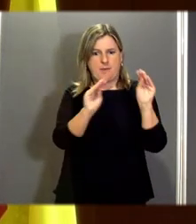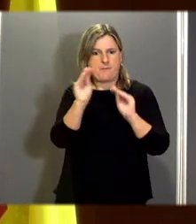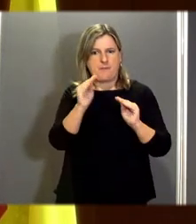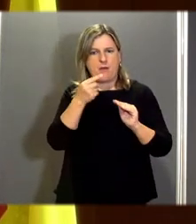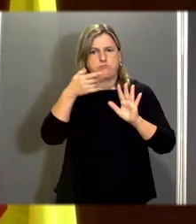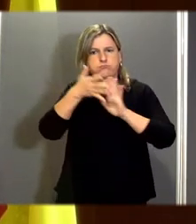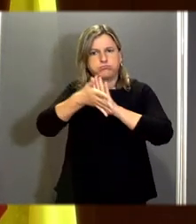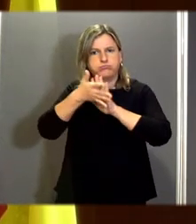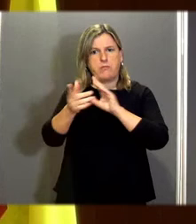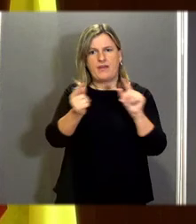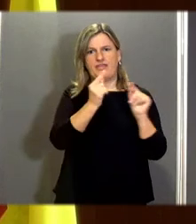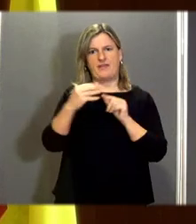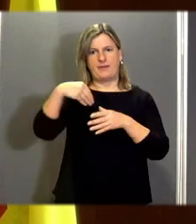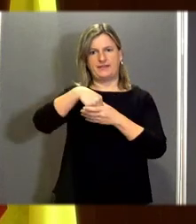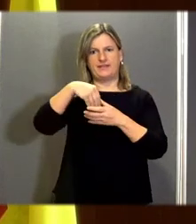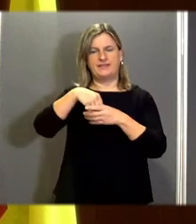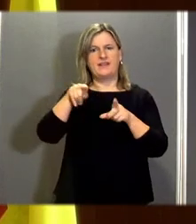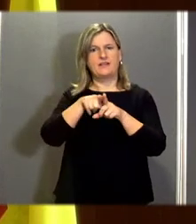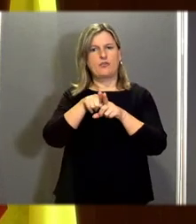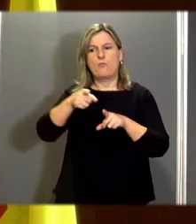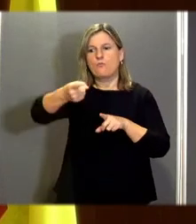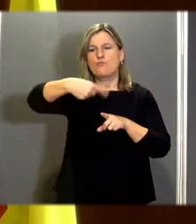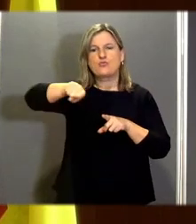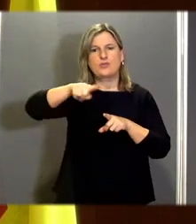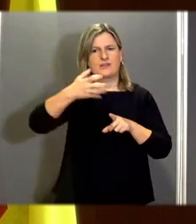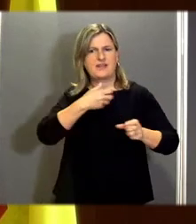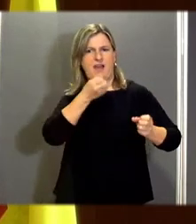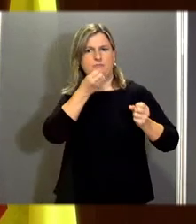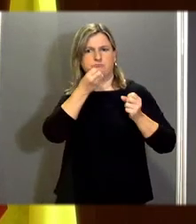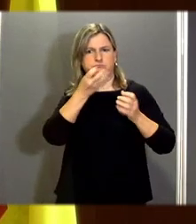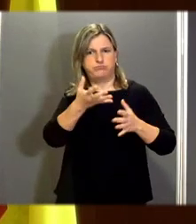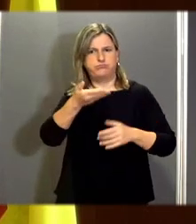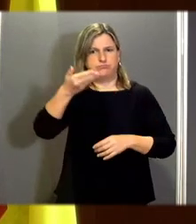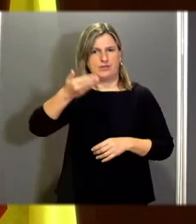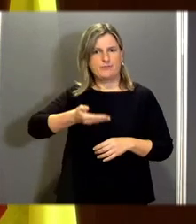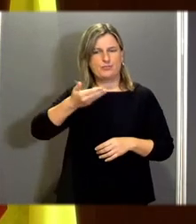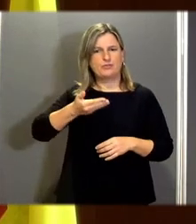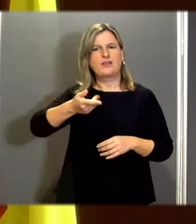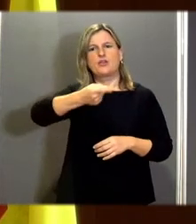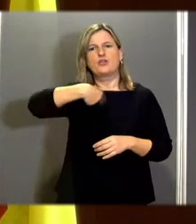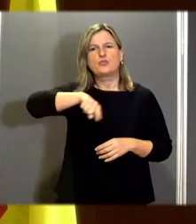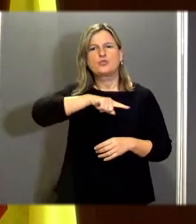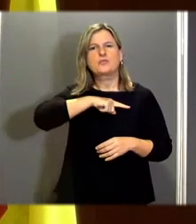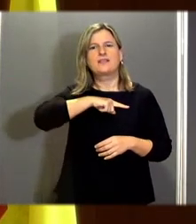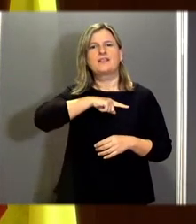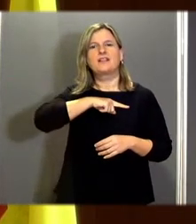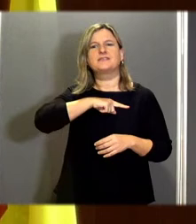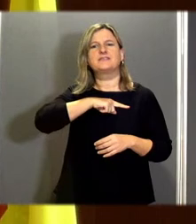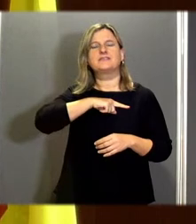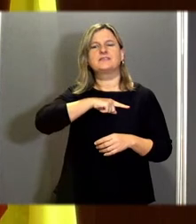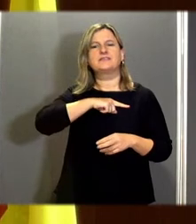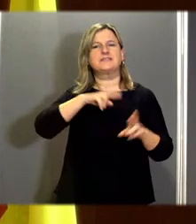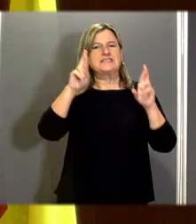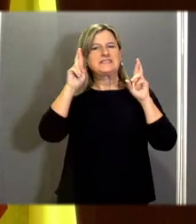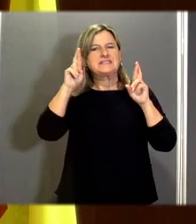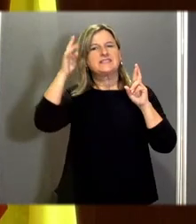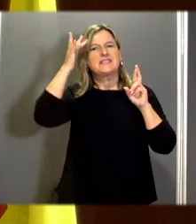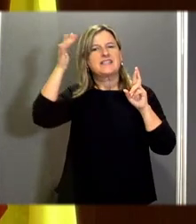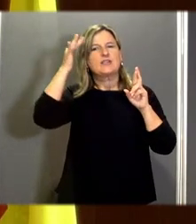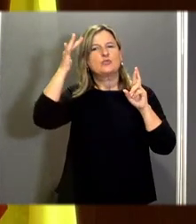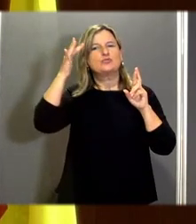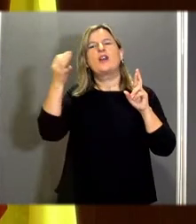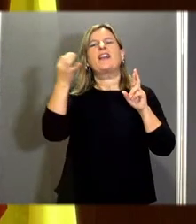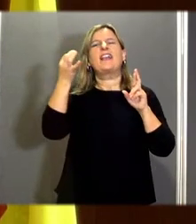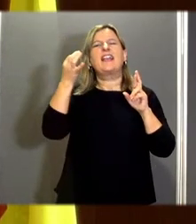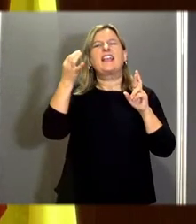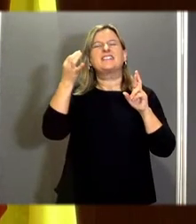el propi debat intern. Molts de vosaltres, com dic, ho heu dit, ho heu expressat. Esperem que... I l'Assemblea què farà amb tot això? I no ho tindreu